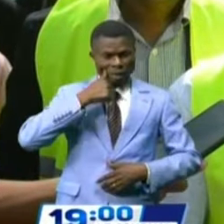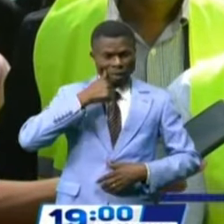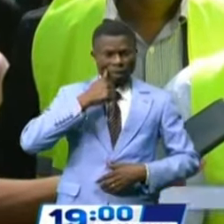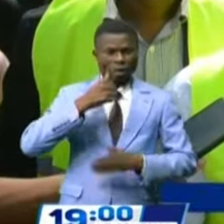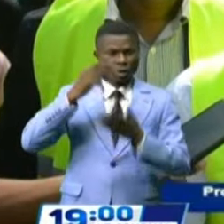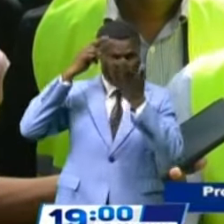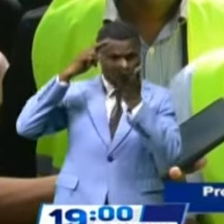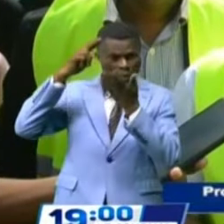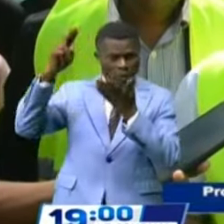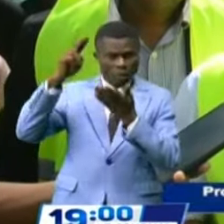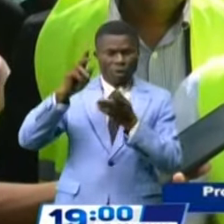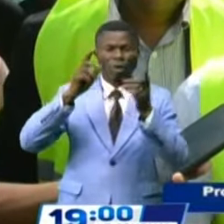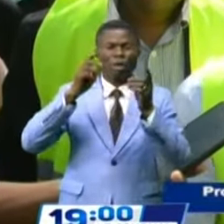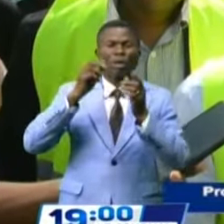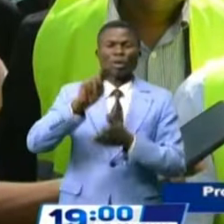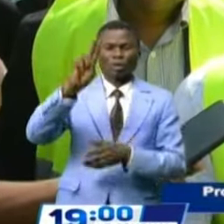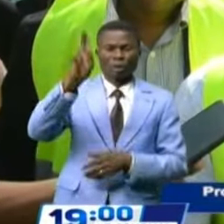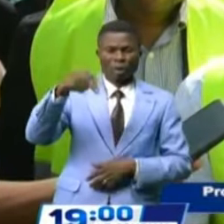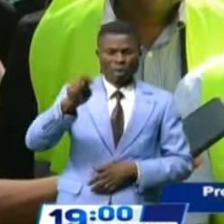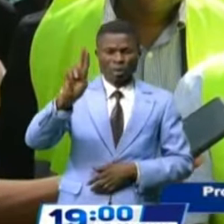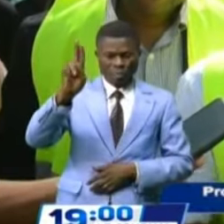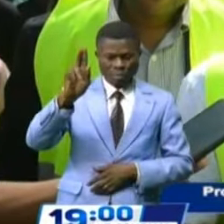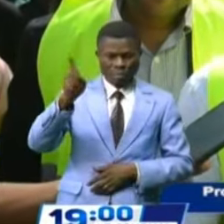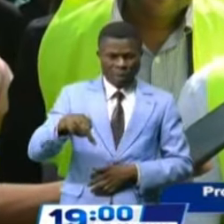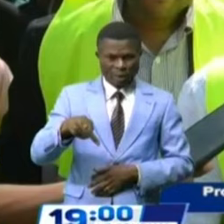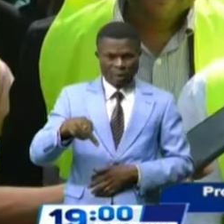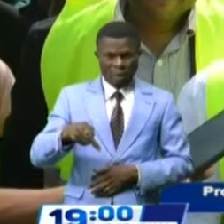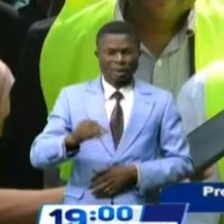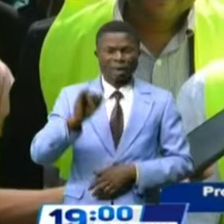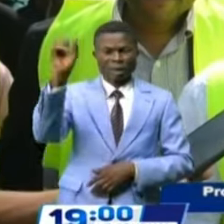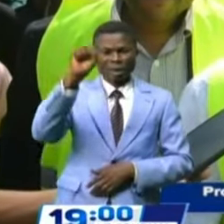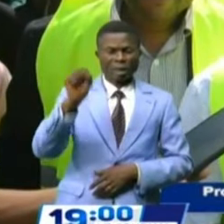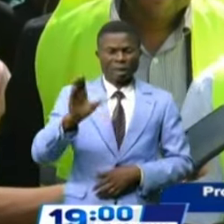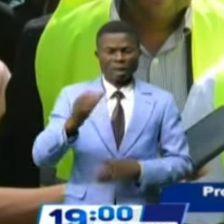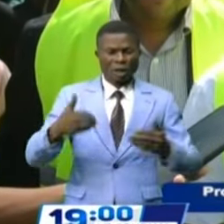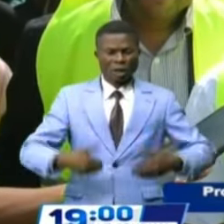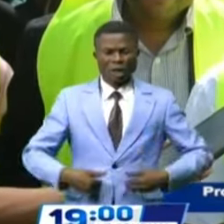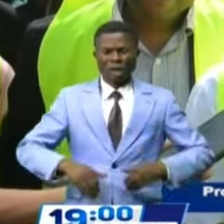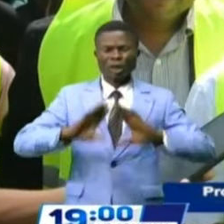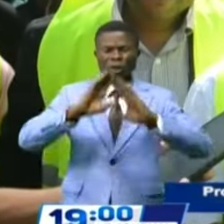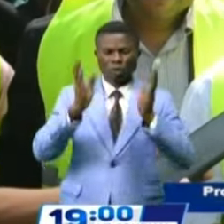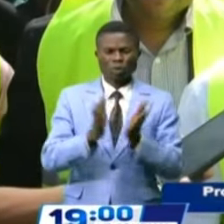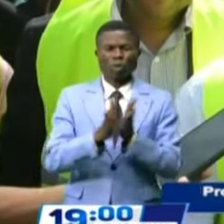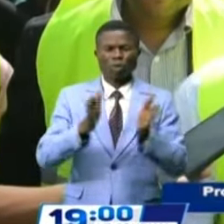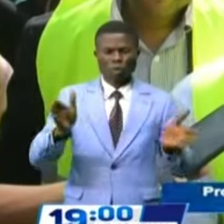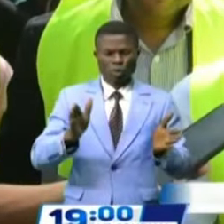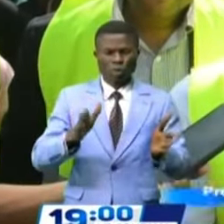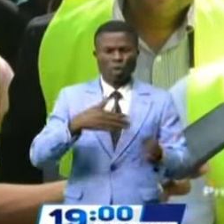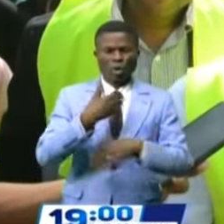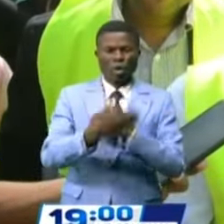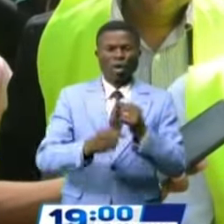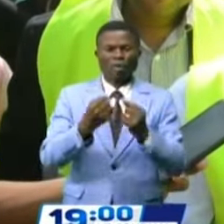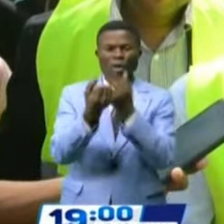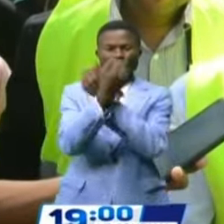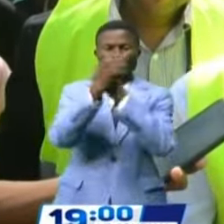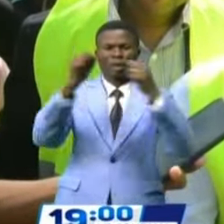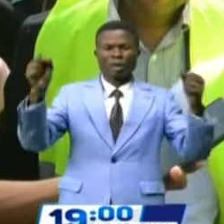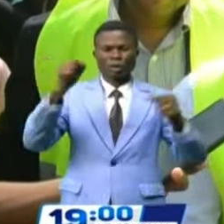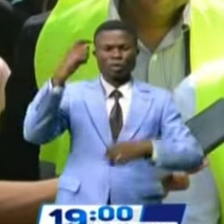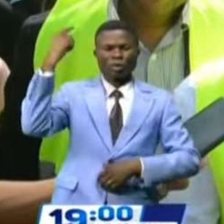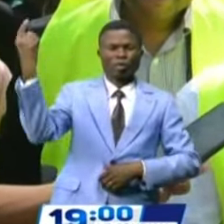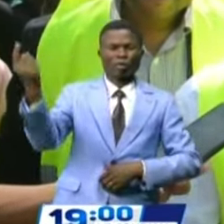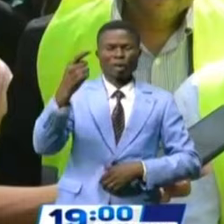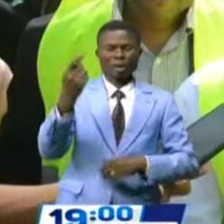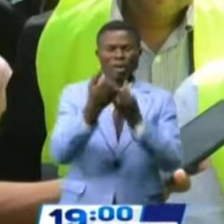l'UPC, l'UPM, l'ISA, pourquoi pas, la jeunesse tout entière se mobilise afin de sauver la planète, afin